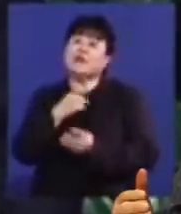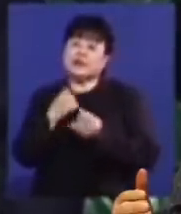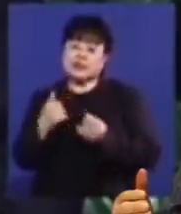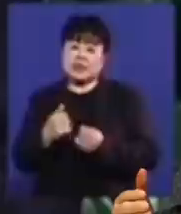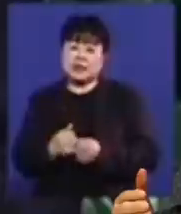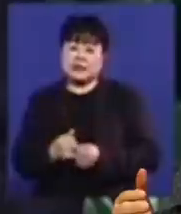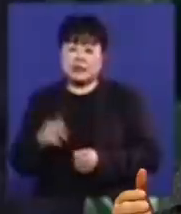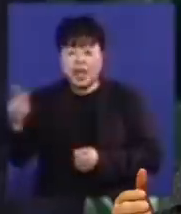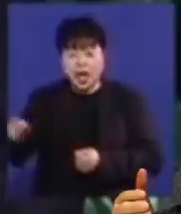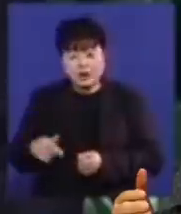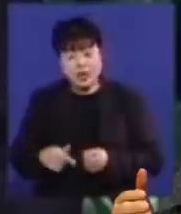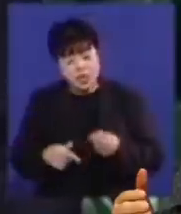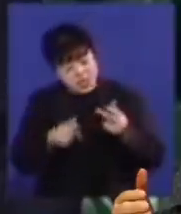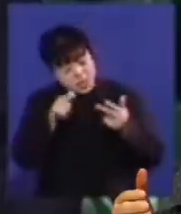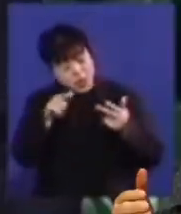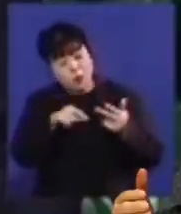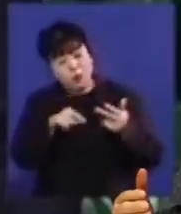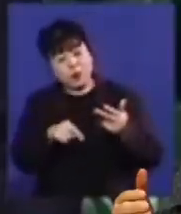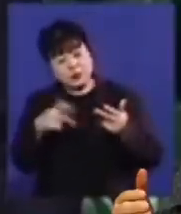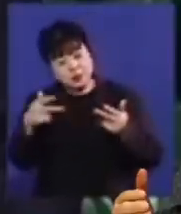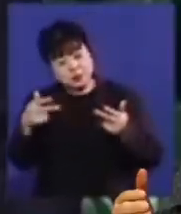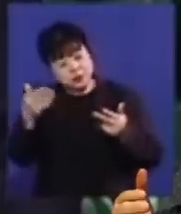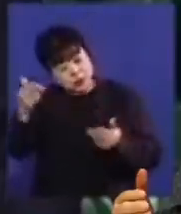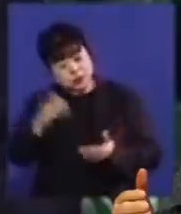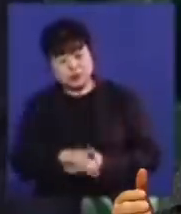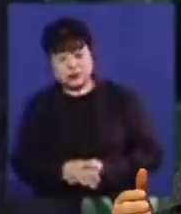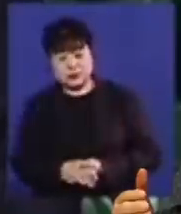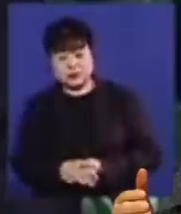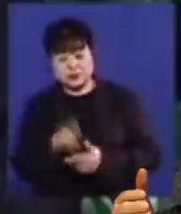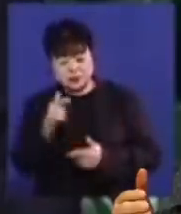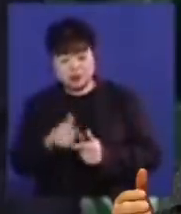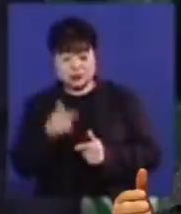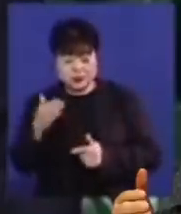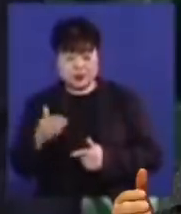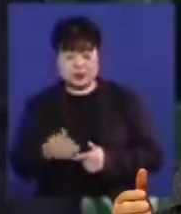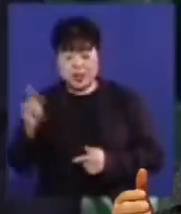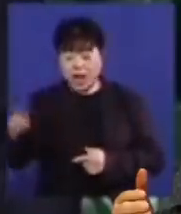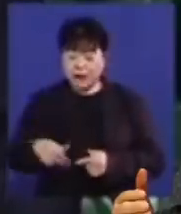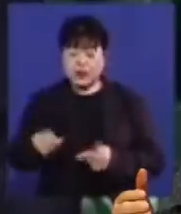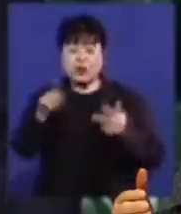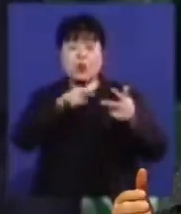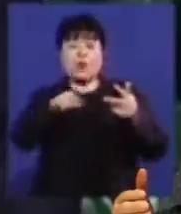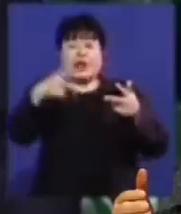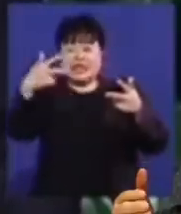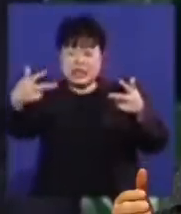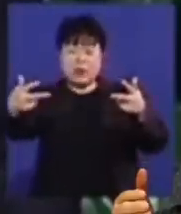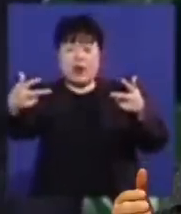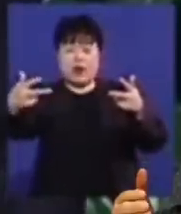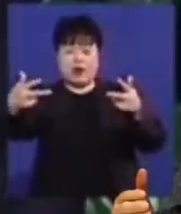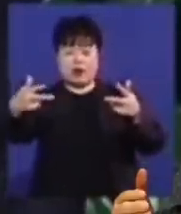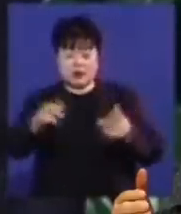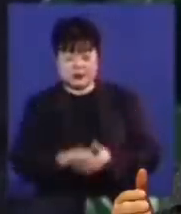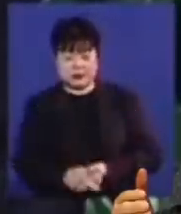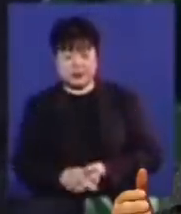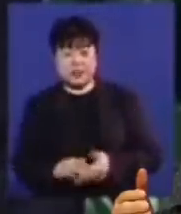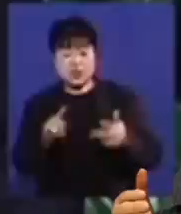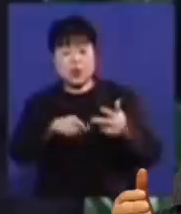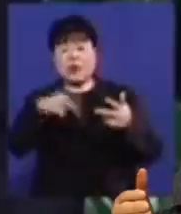하루에 일곱 번씩 용서하면 충분합니까? 예수님이 하루에 일곱 번씩 일흔 번